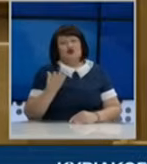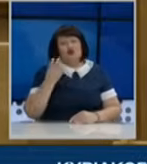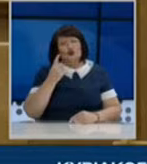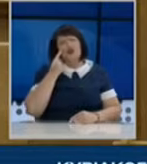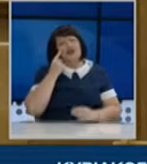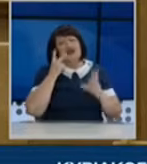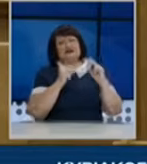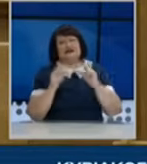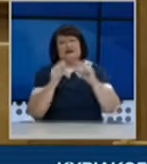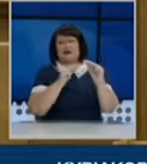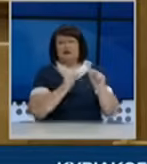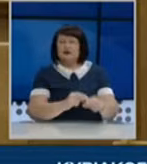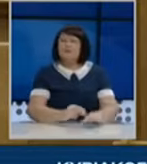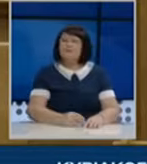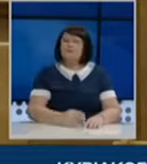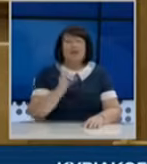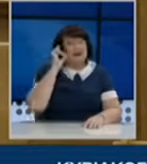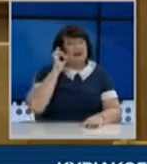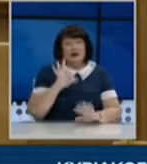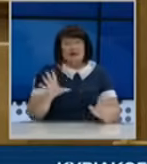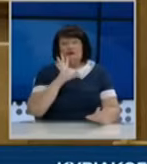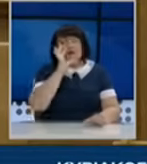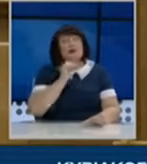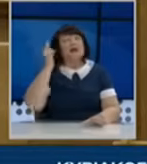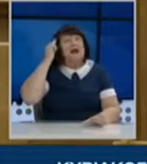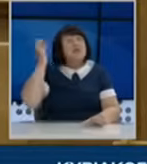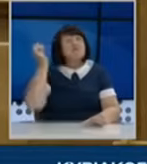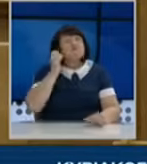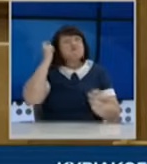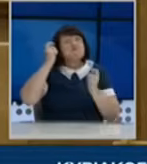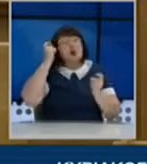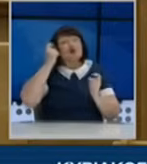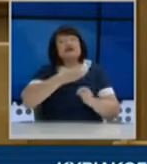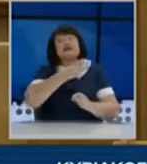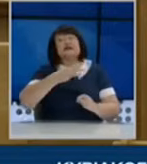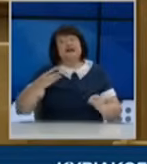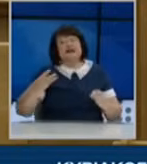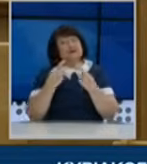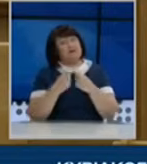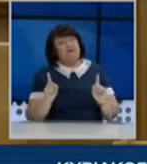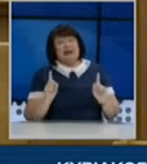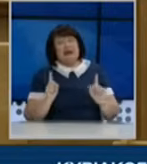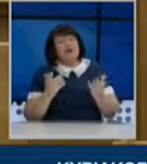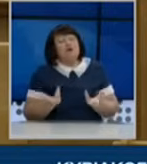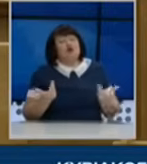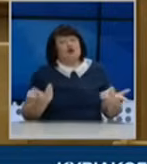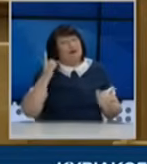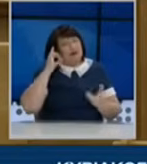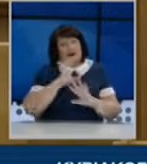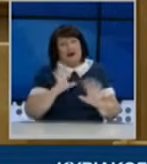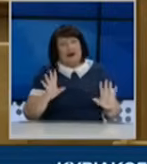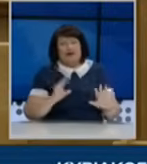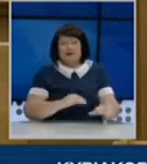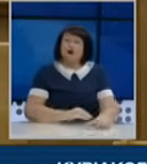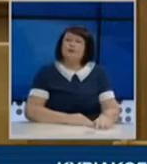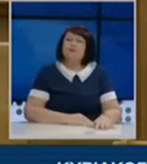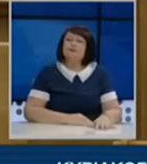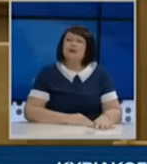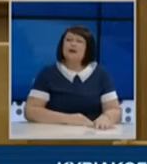λοιπόν, δεν καταλαβαίνω πραγματικά τη λογική τους. Είναι μια λογική πολύ περίεργη για τη δική μου άποψη. Δεν είδα